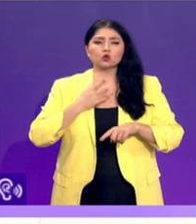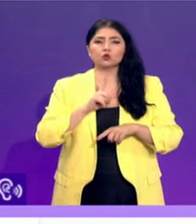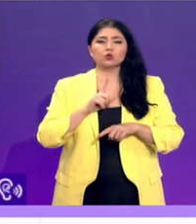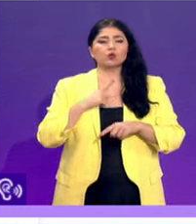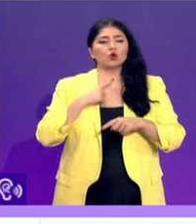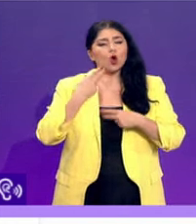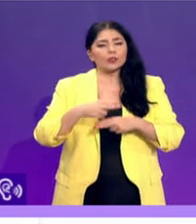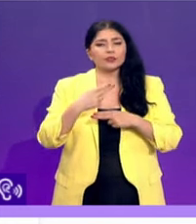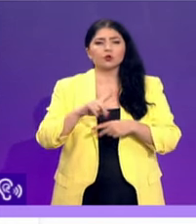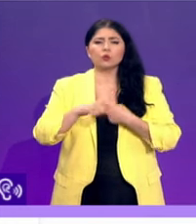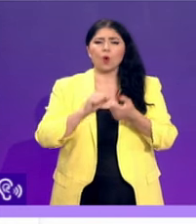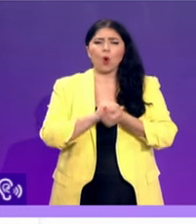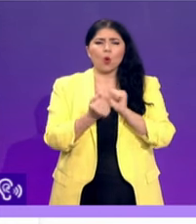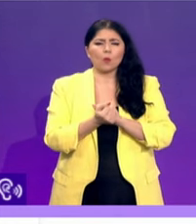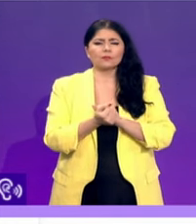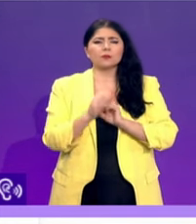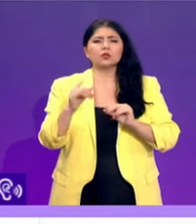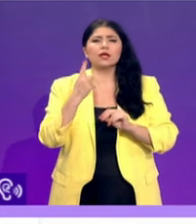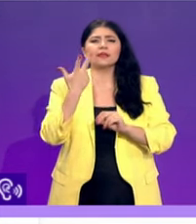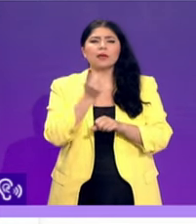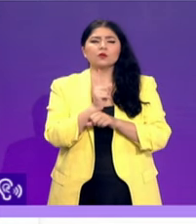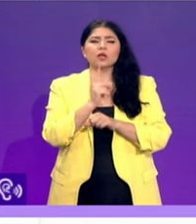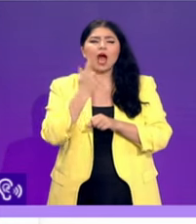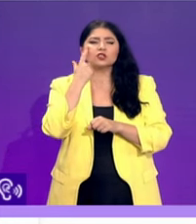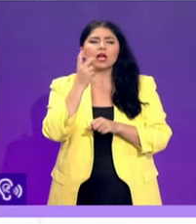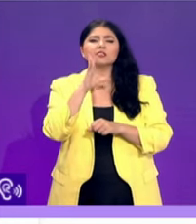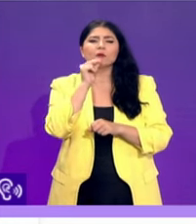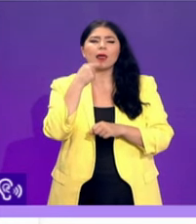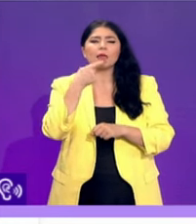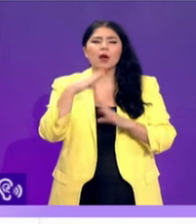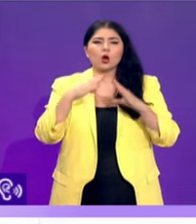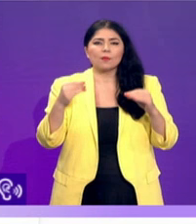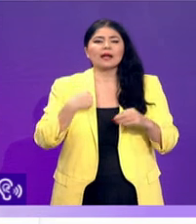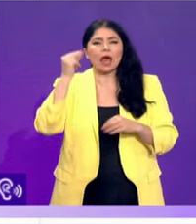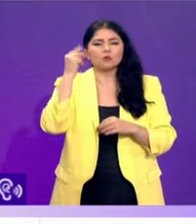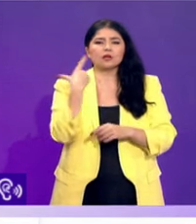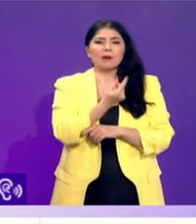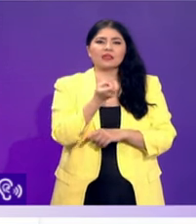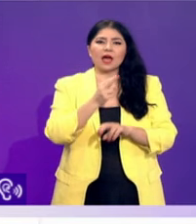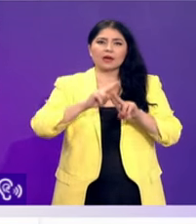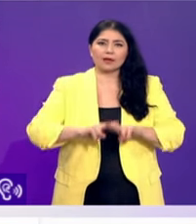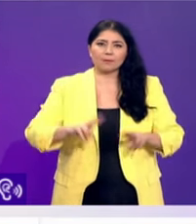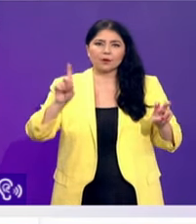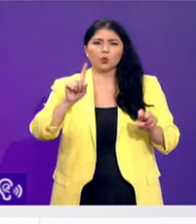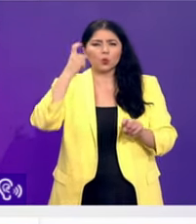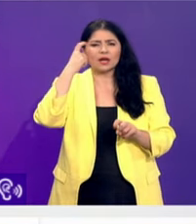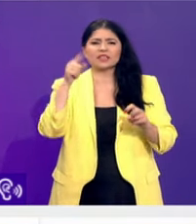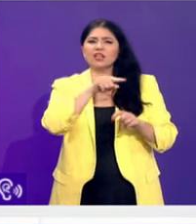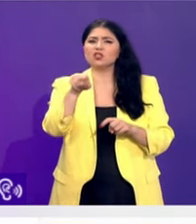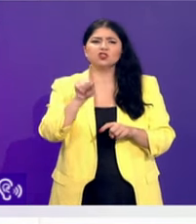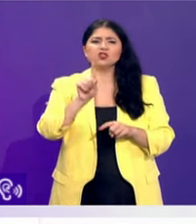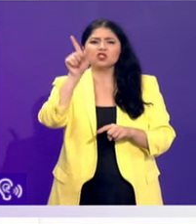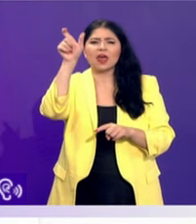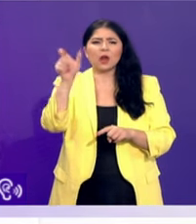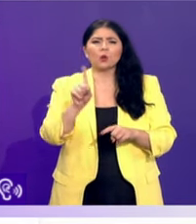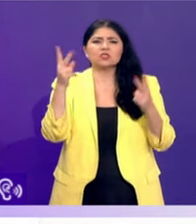dezminte, după o luptă acerbă de 3 minute cu limba română, ne anunță că pleacă, dar rămâne. Nici el nu cred că înțelege ce